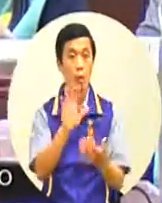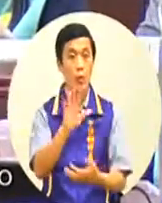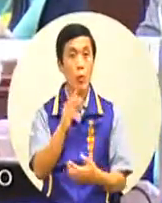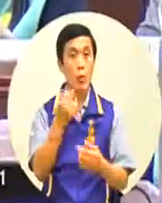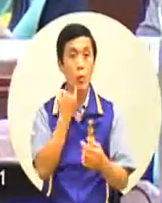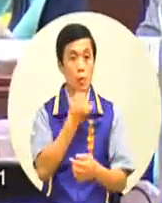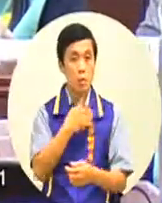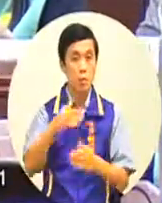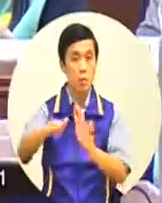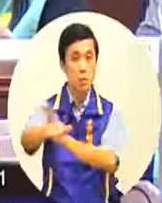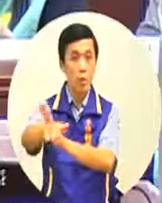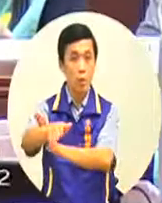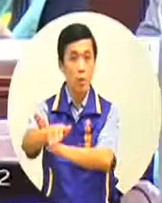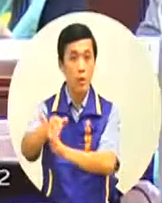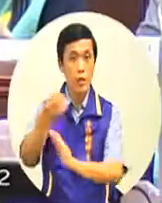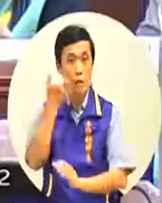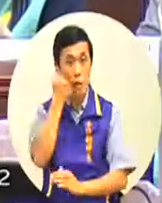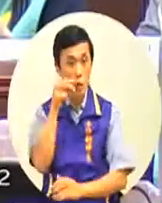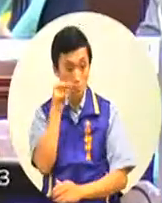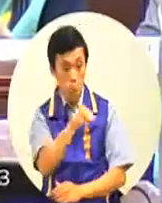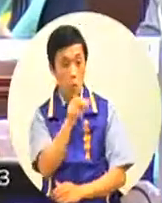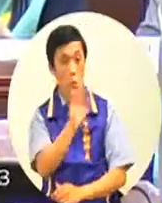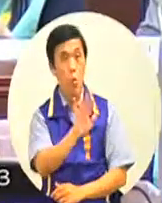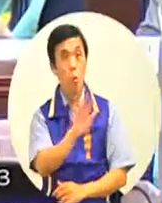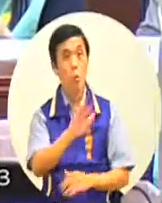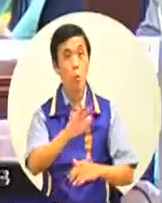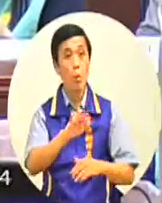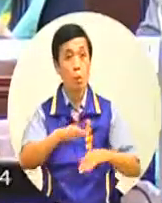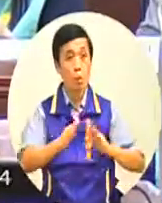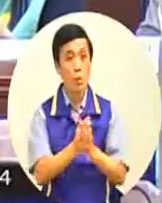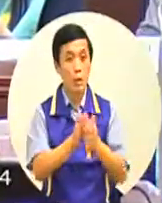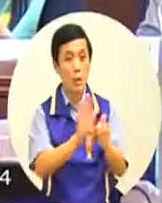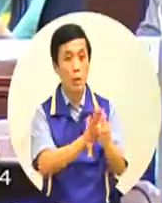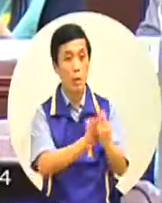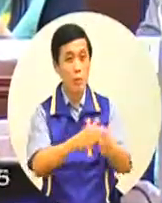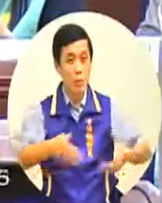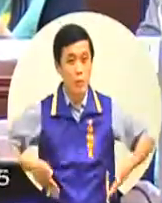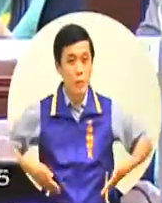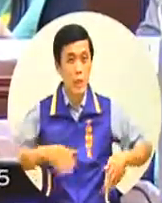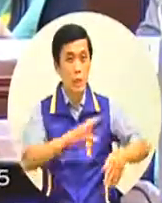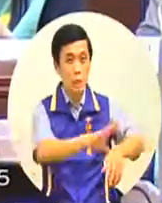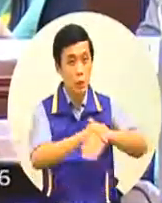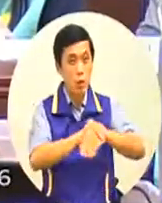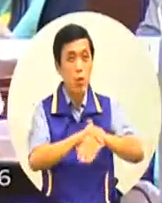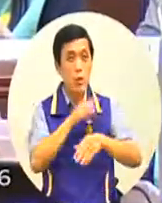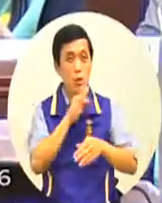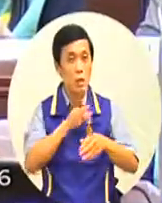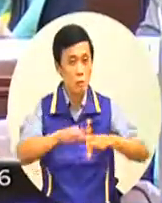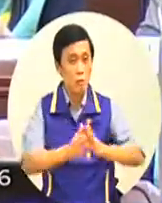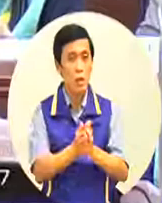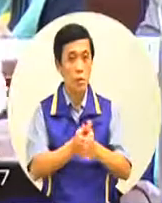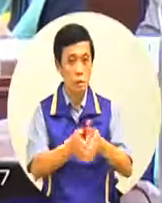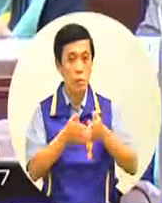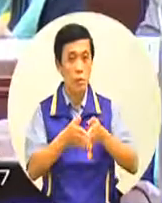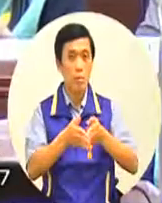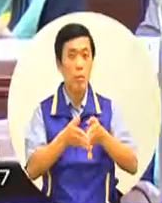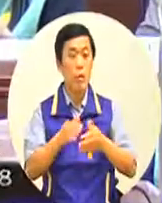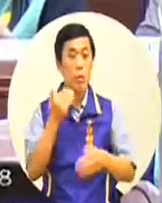旁边的任何看到的人。能够急救都已经是特别要来做的啦。那就是如果